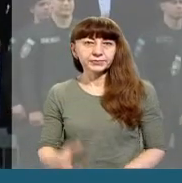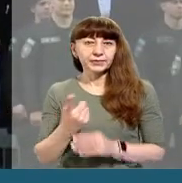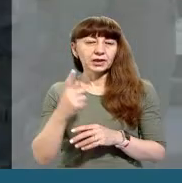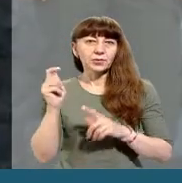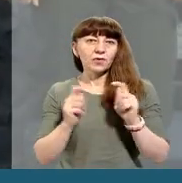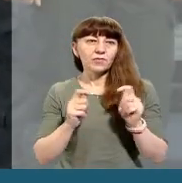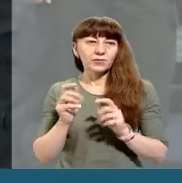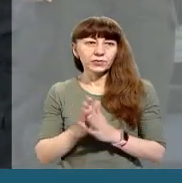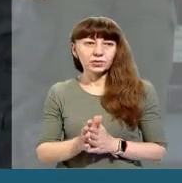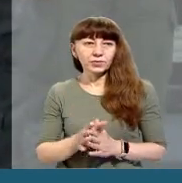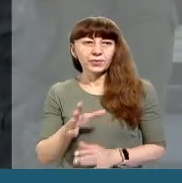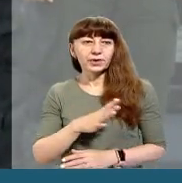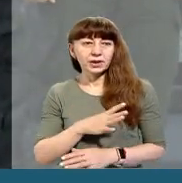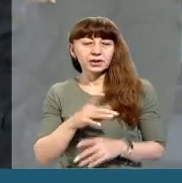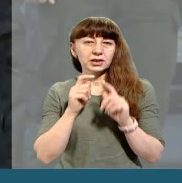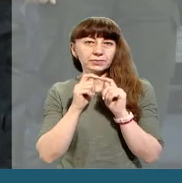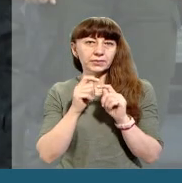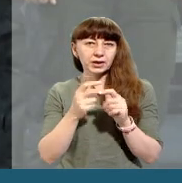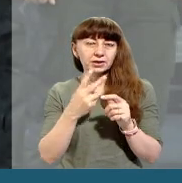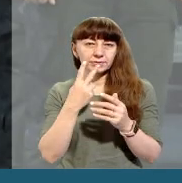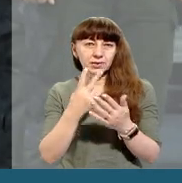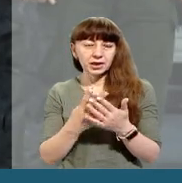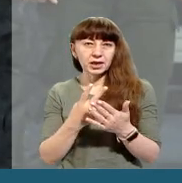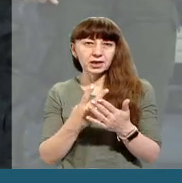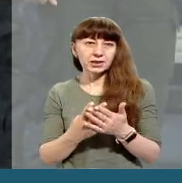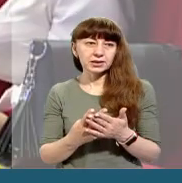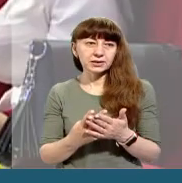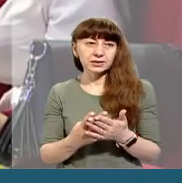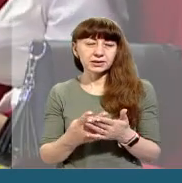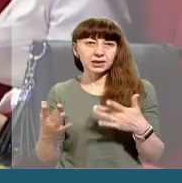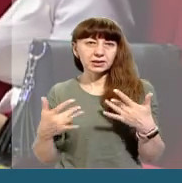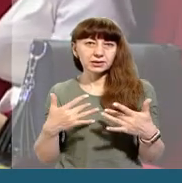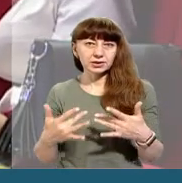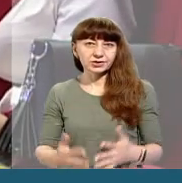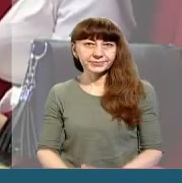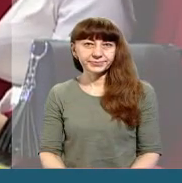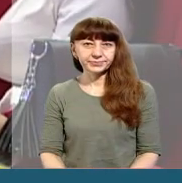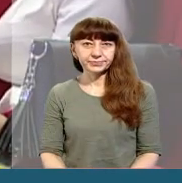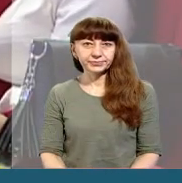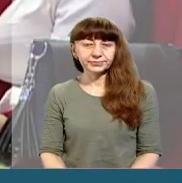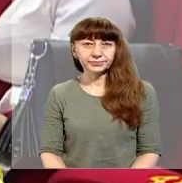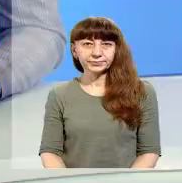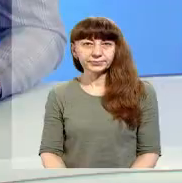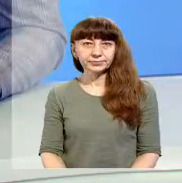арнағандар көрерменнің ыстық ықыласына бөленді. Гүлім Қажымқызы, Алексей Руденко, Қостанай, телеарнасы.